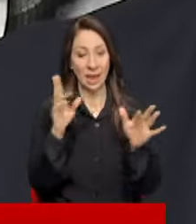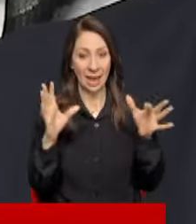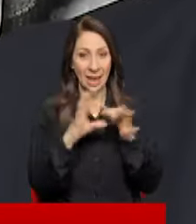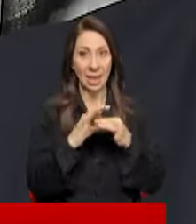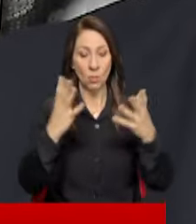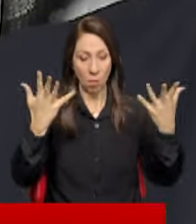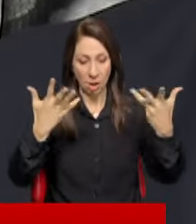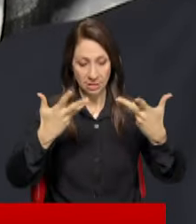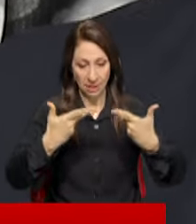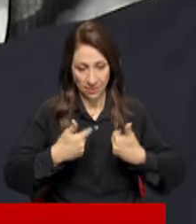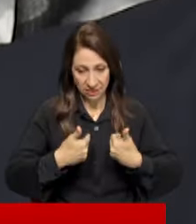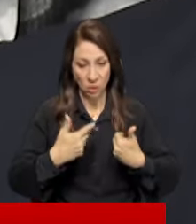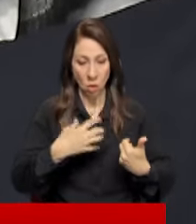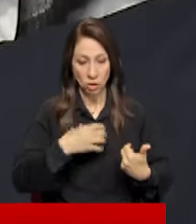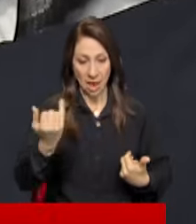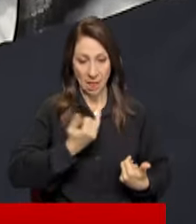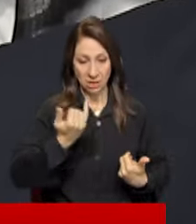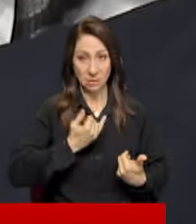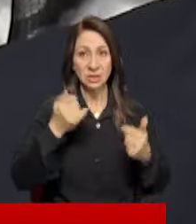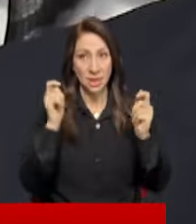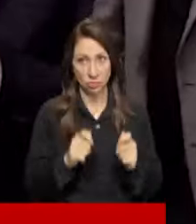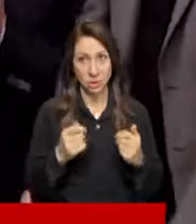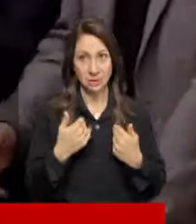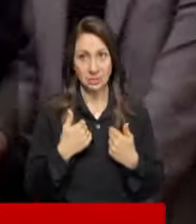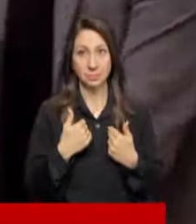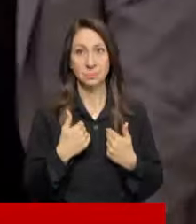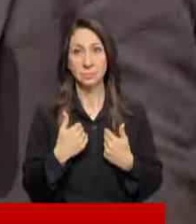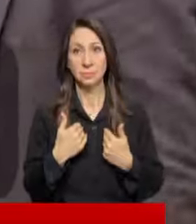ilişkin muhasebemizi ve öz eleştirilerimizi yapacağız.